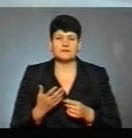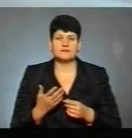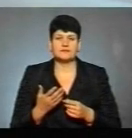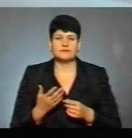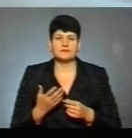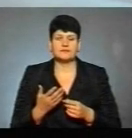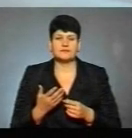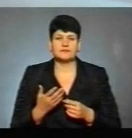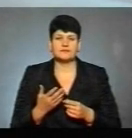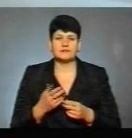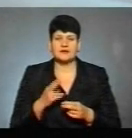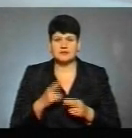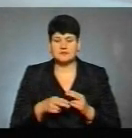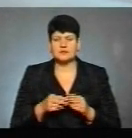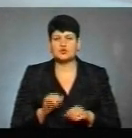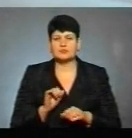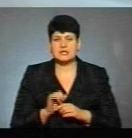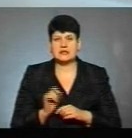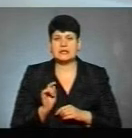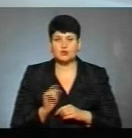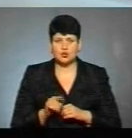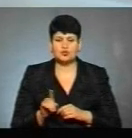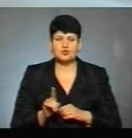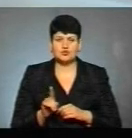врешті-решт зупинилися на тому, що там,